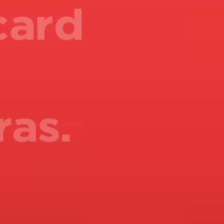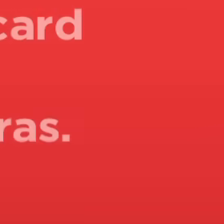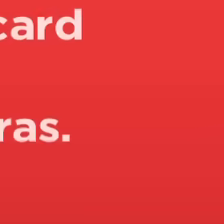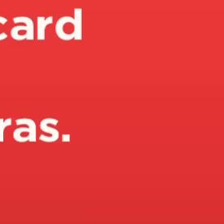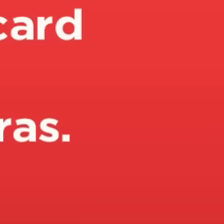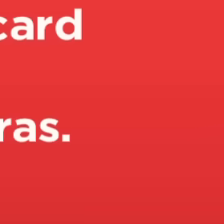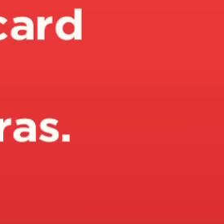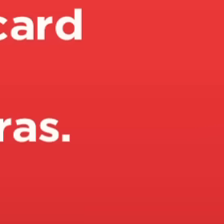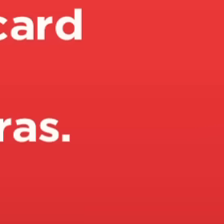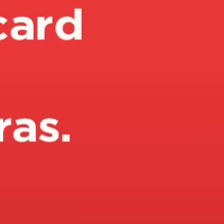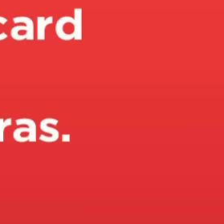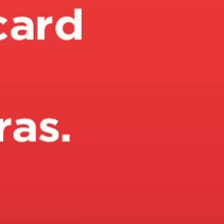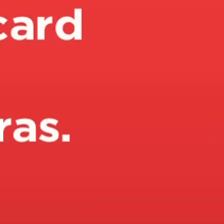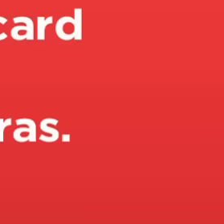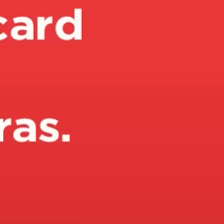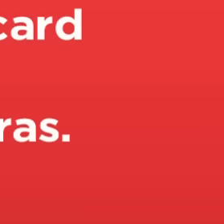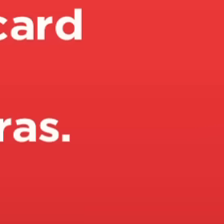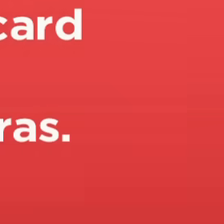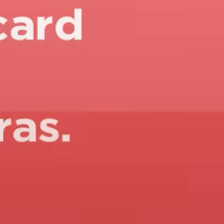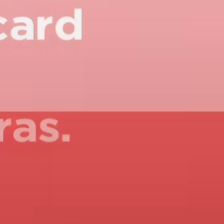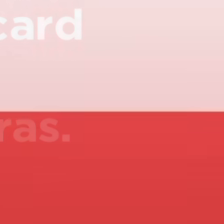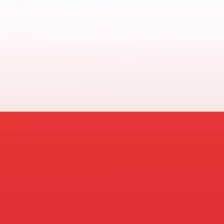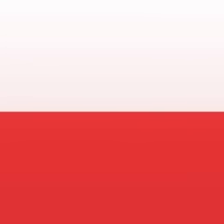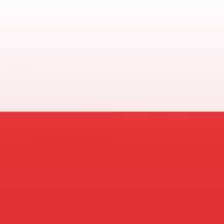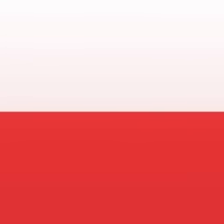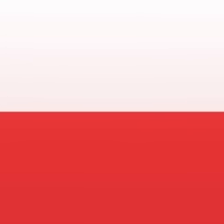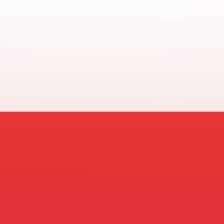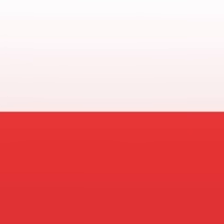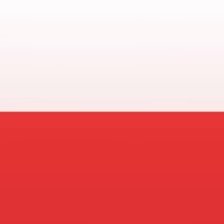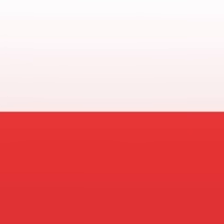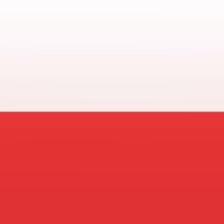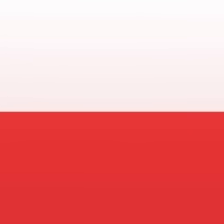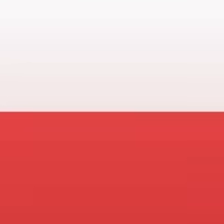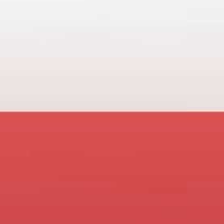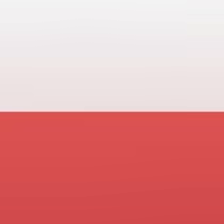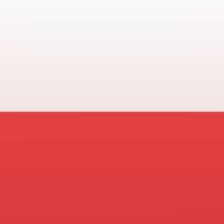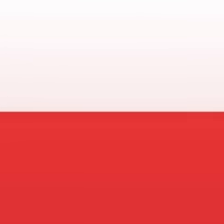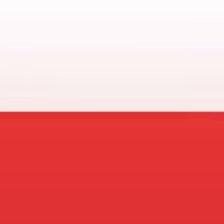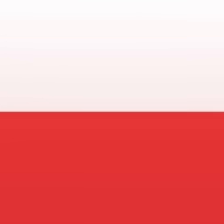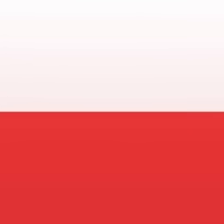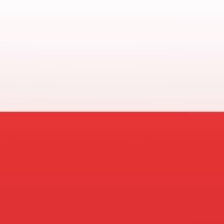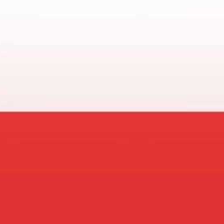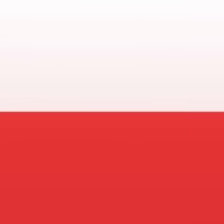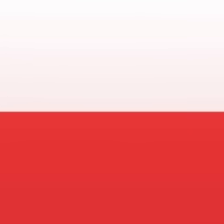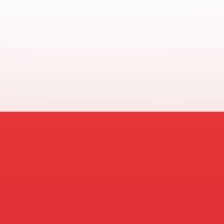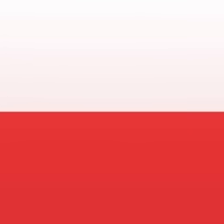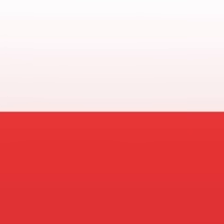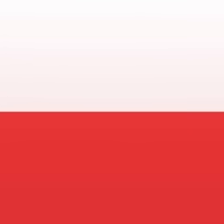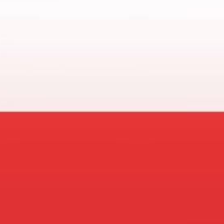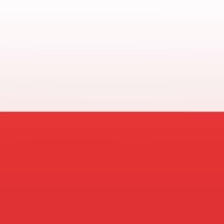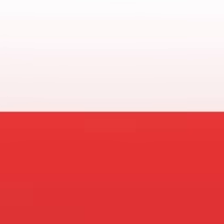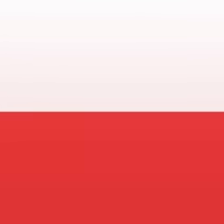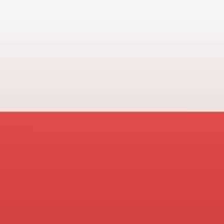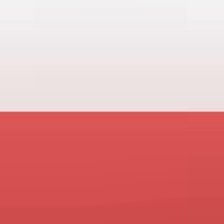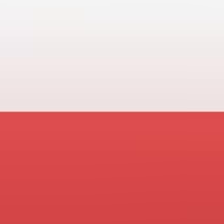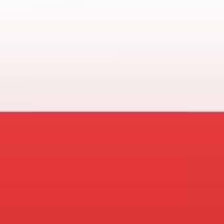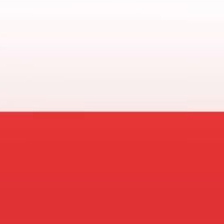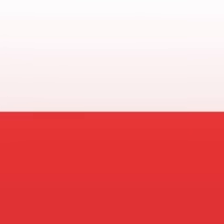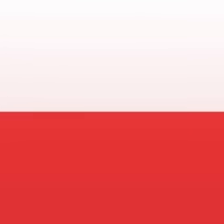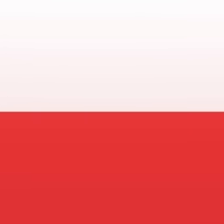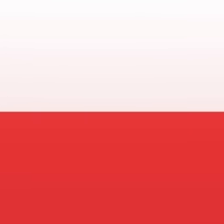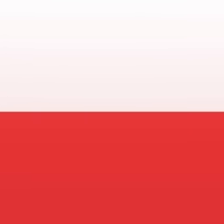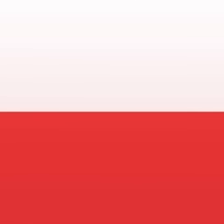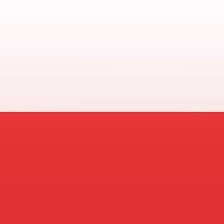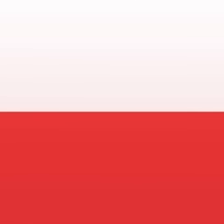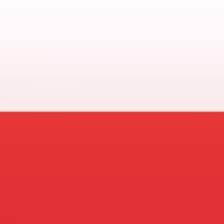pong makapag-donate sa pamamagitan ng ating online payment partners. Available din ang Pasko para sa Pilipino vouchers sa online